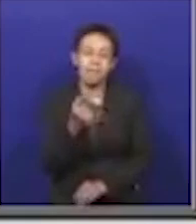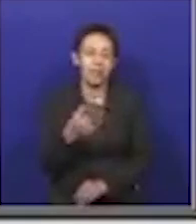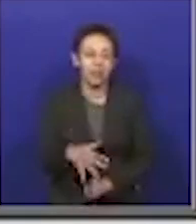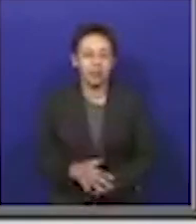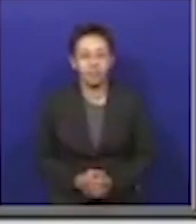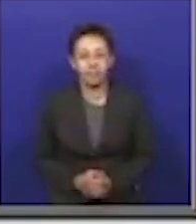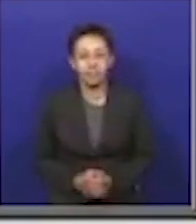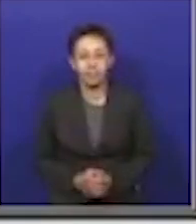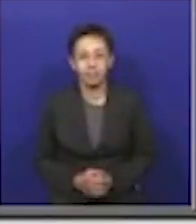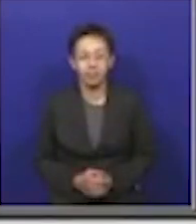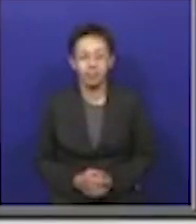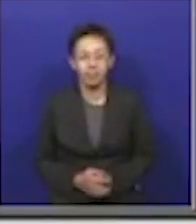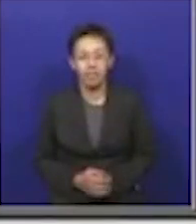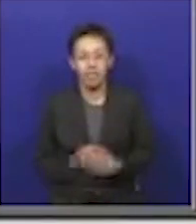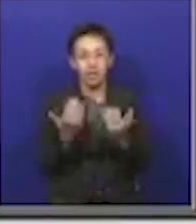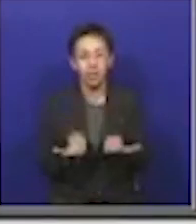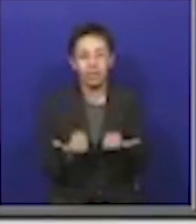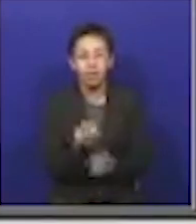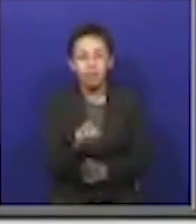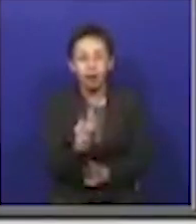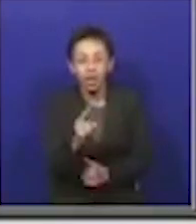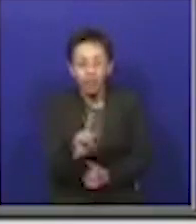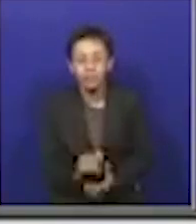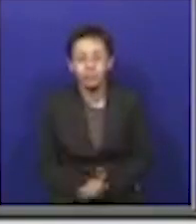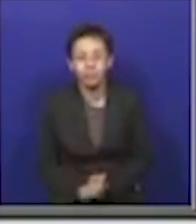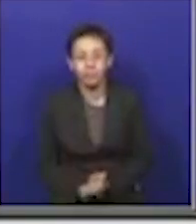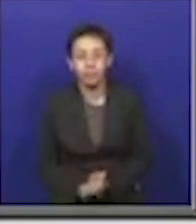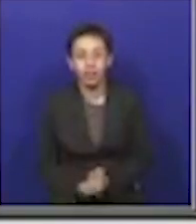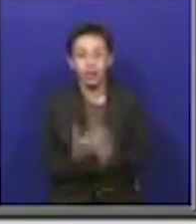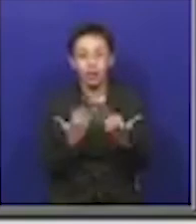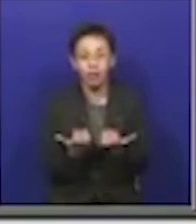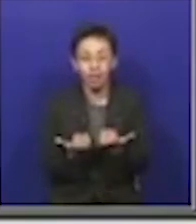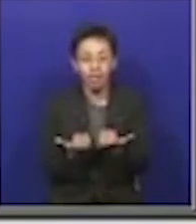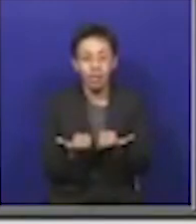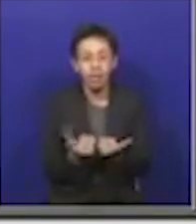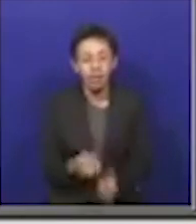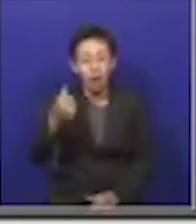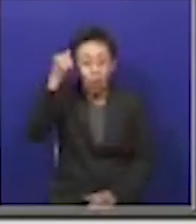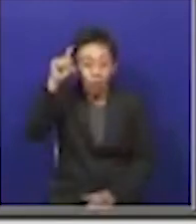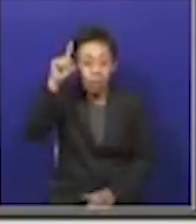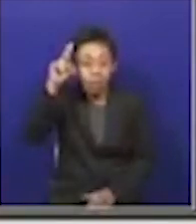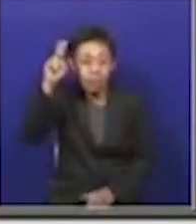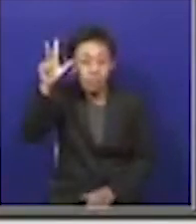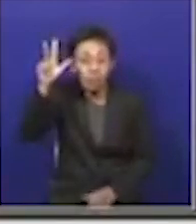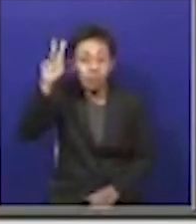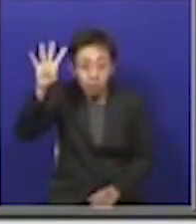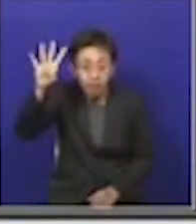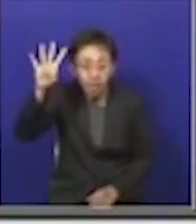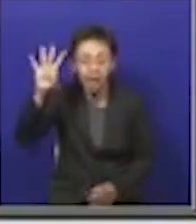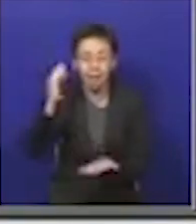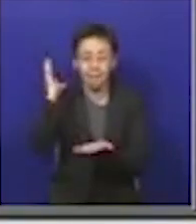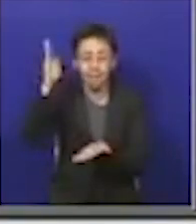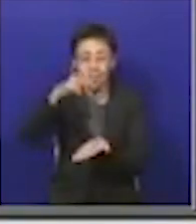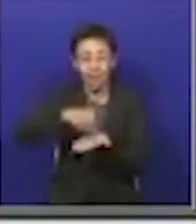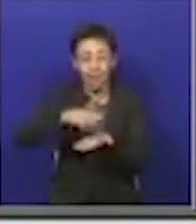ได้นะวันนี้ท่านจะบอกว่าอะไรก็แล้วแต่วันนี้เป็นวันที่4ของการอภิปรายพร